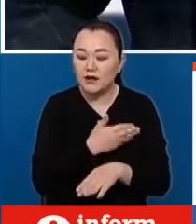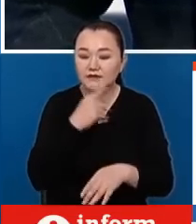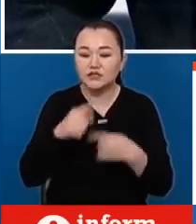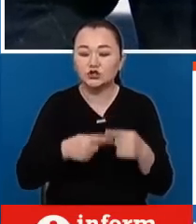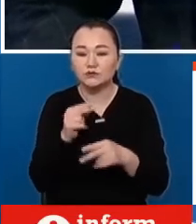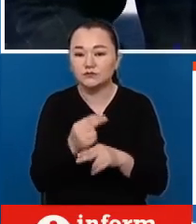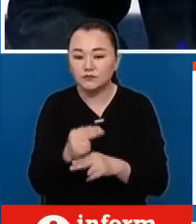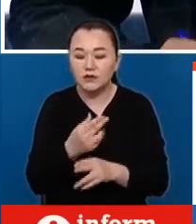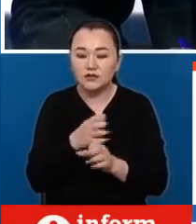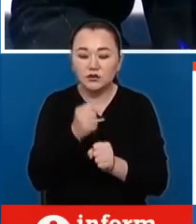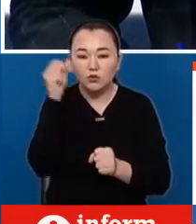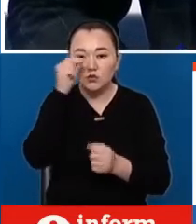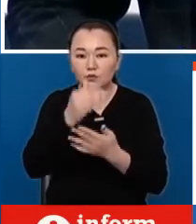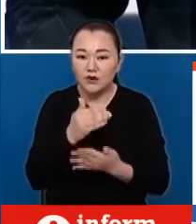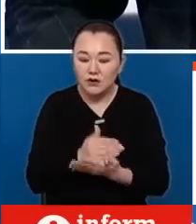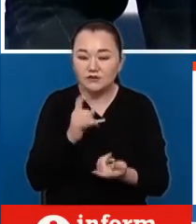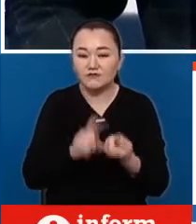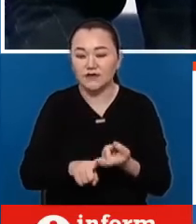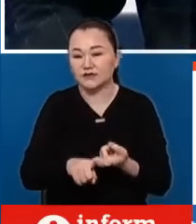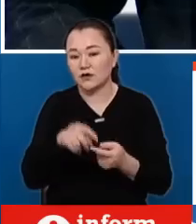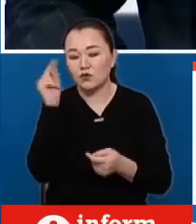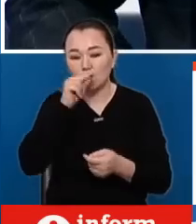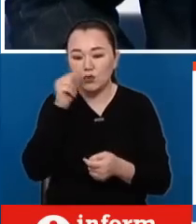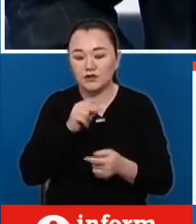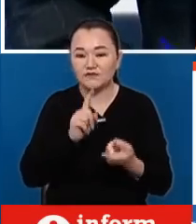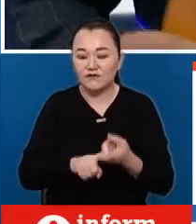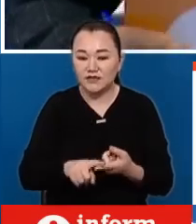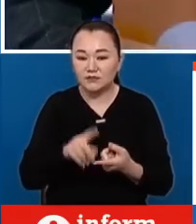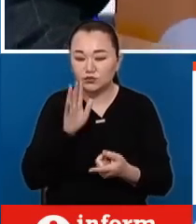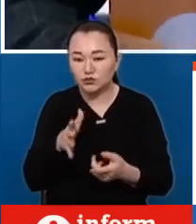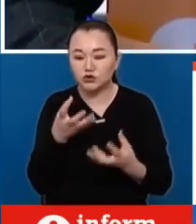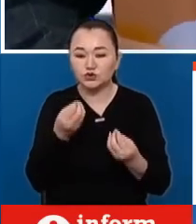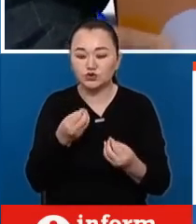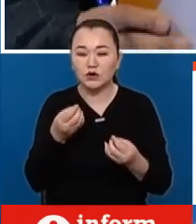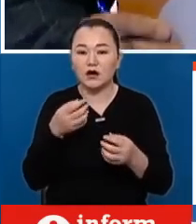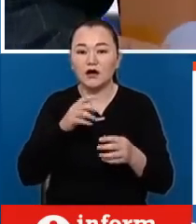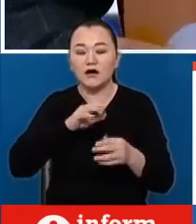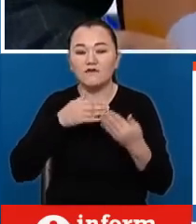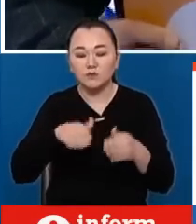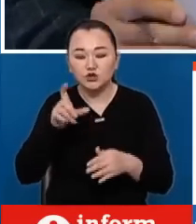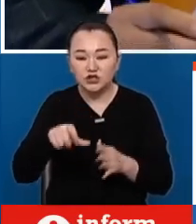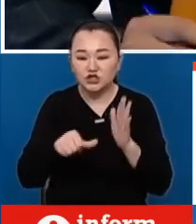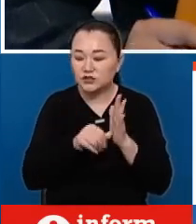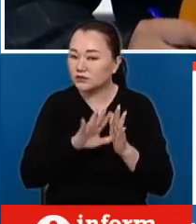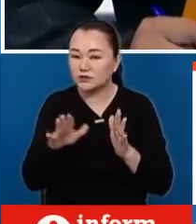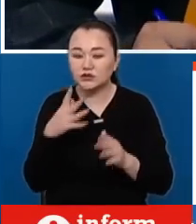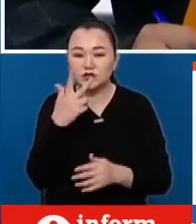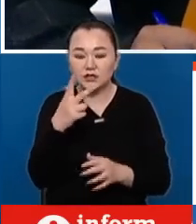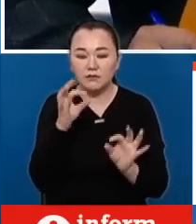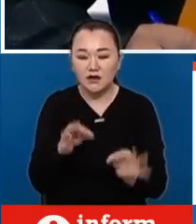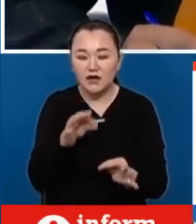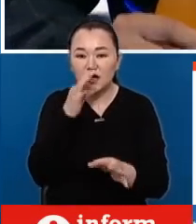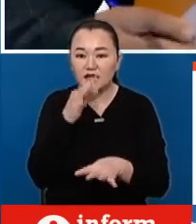түзету қысқартылған оқу бағдарламалары бойынша оқитындарға қатысты. Яғни бұдан былай талапкерге 6 емес, тек 3 дұрыс жауап